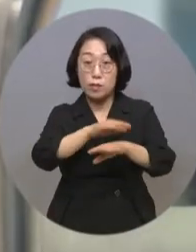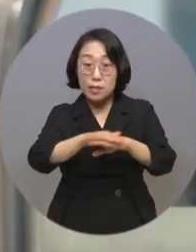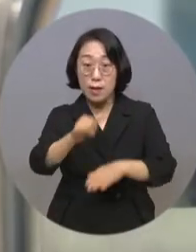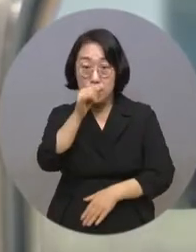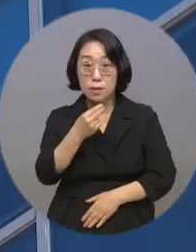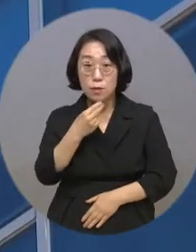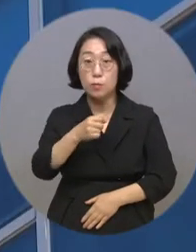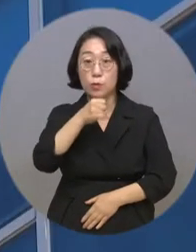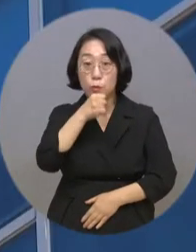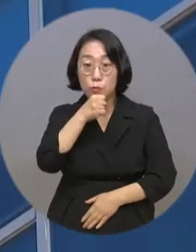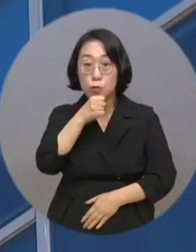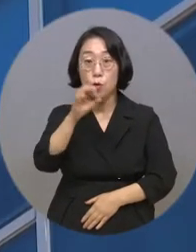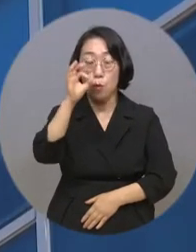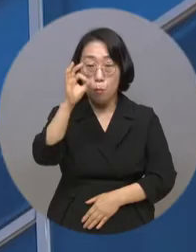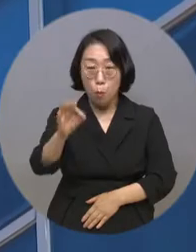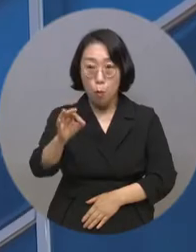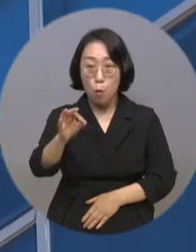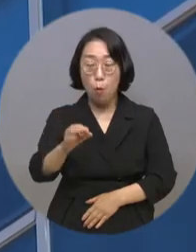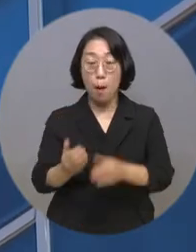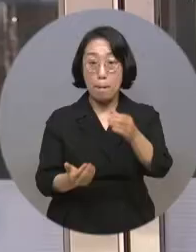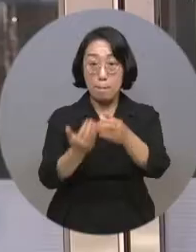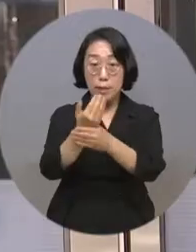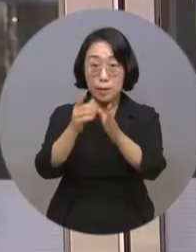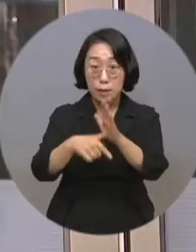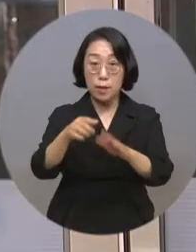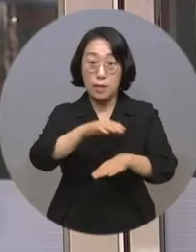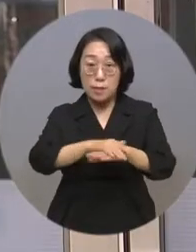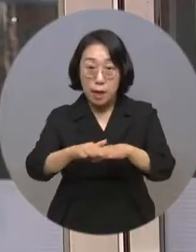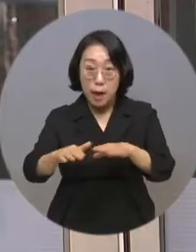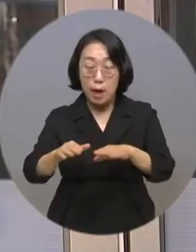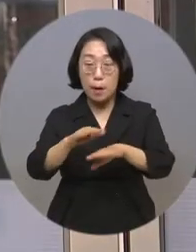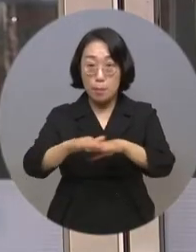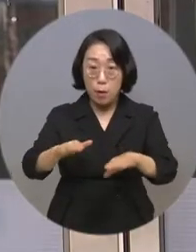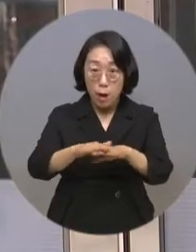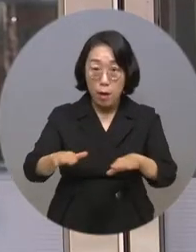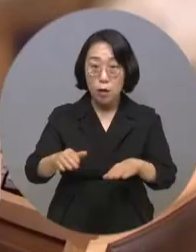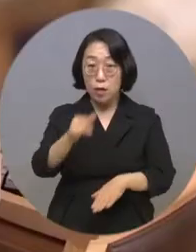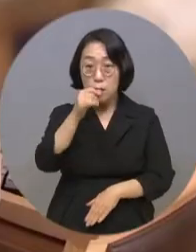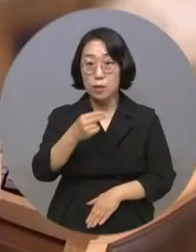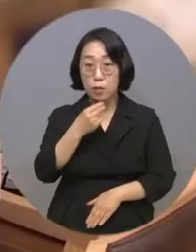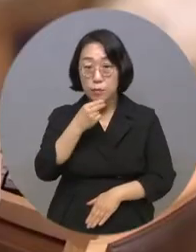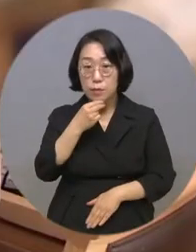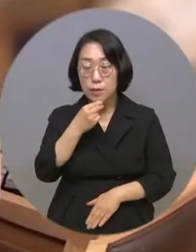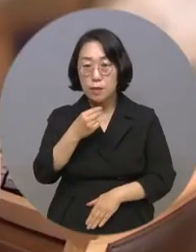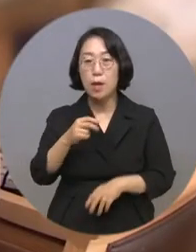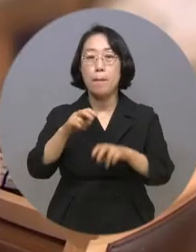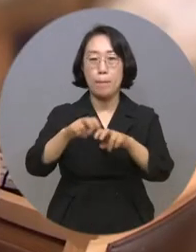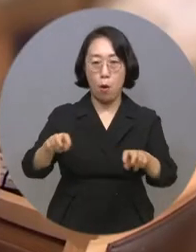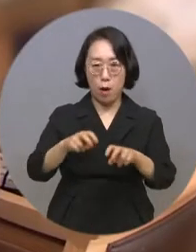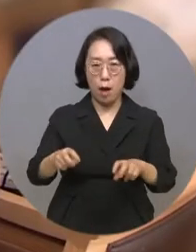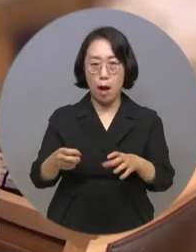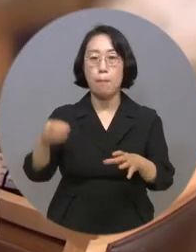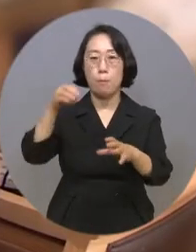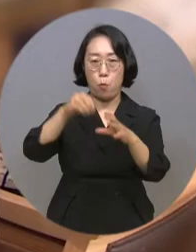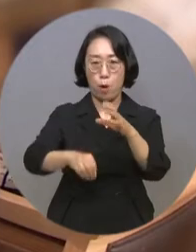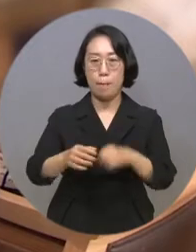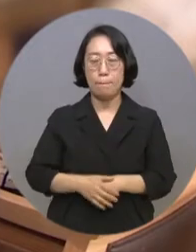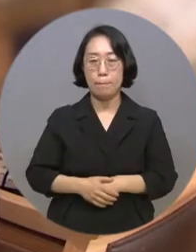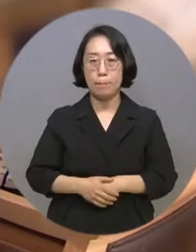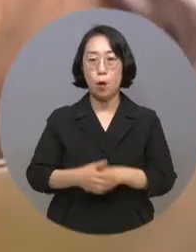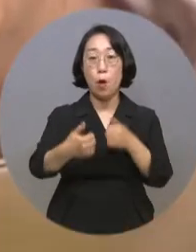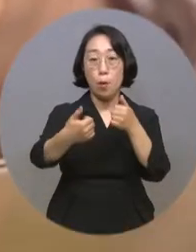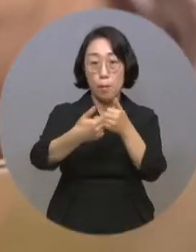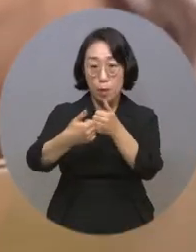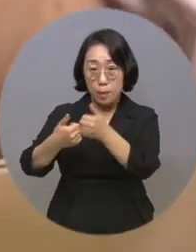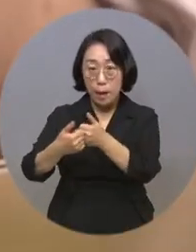감염병 유행 시 대응 체계와 적절한 조치 여부를 평가하도록 했습니다. 기관 종사자와 수급자 면담을